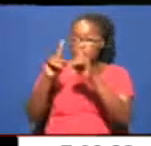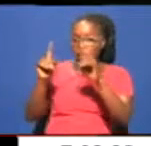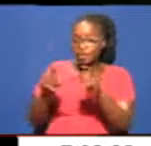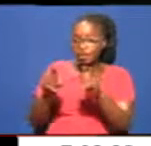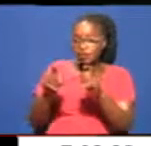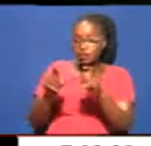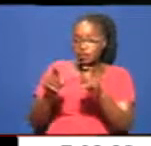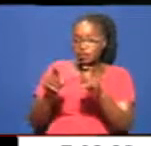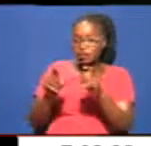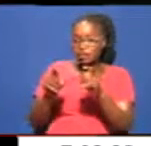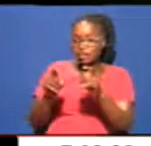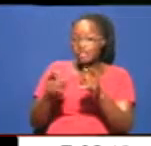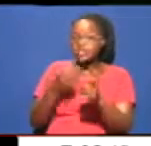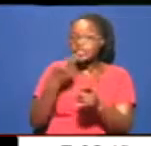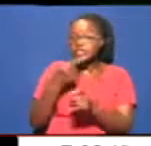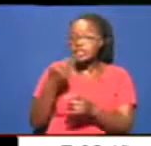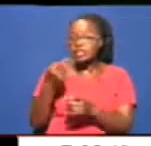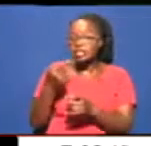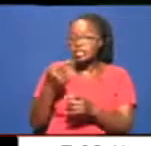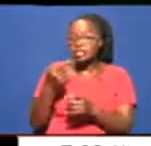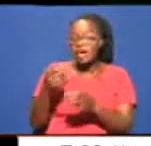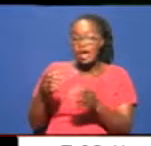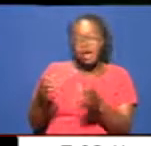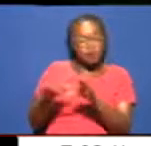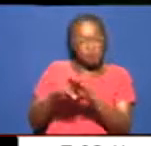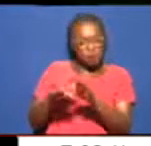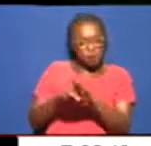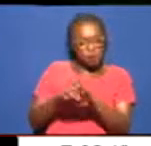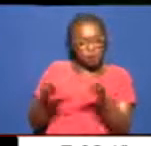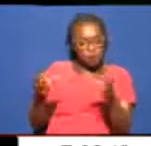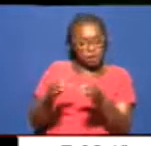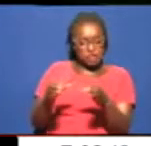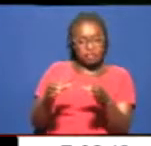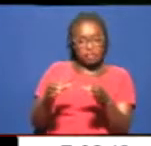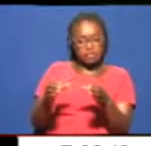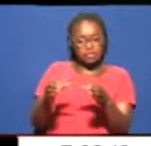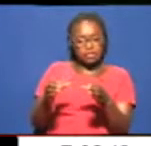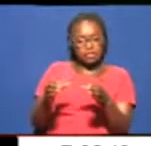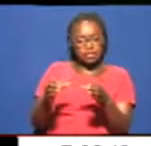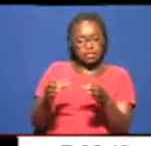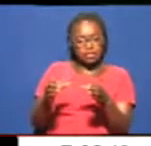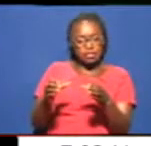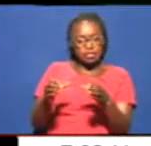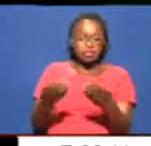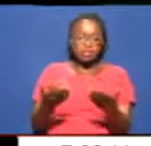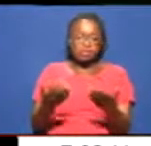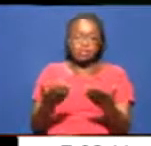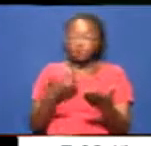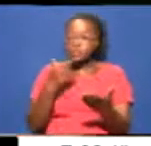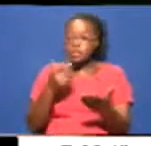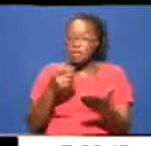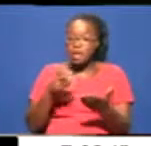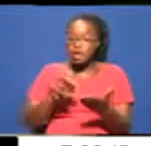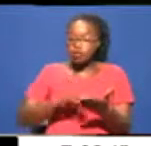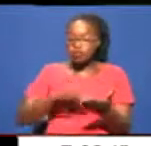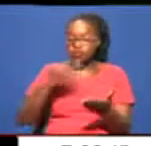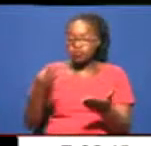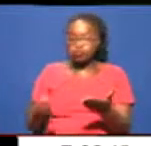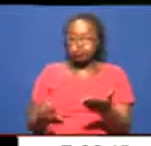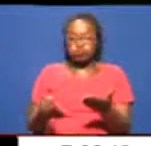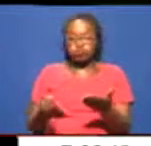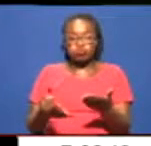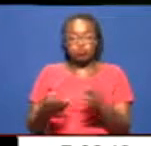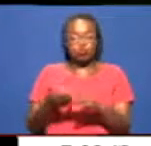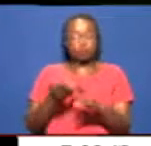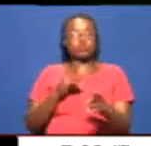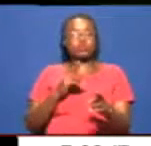ambacho kinasema kwamba mwanachama wa chama cha kisiasa atadhamiriwa kwamba amejizulu kutokana na chama kile iwapo